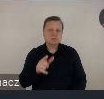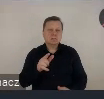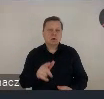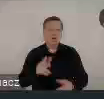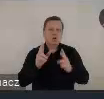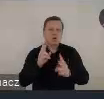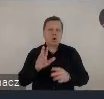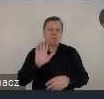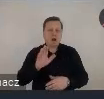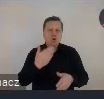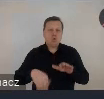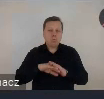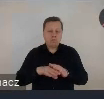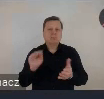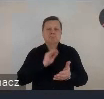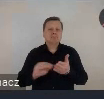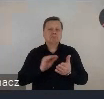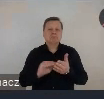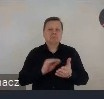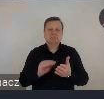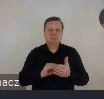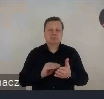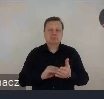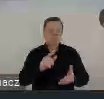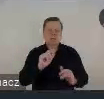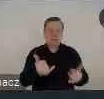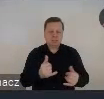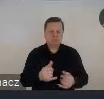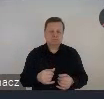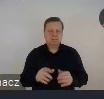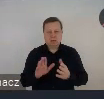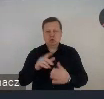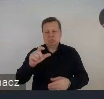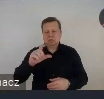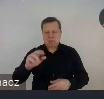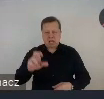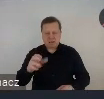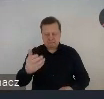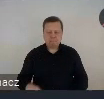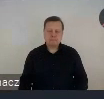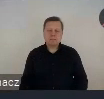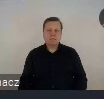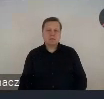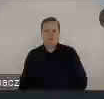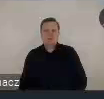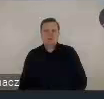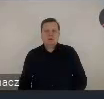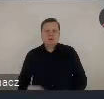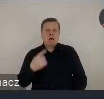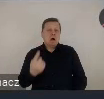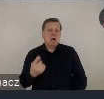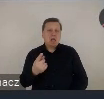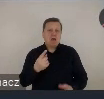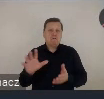jest upoważniony do reprezentowania cechu. W przypadku cechów rzemieślniczych nie ma jednego